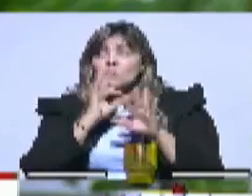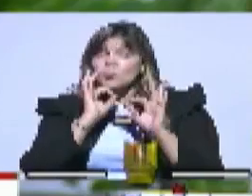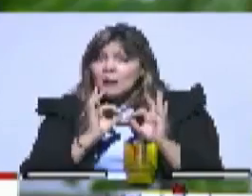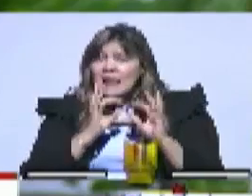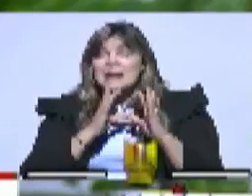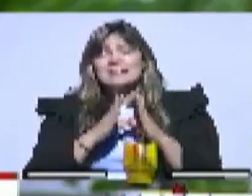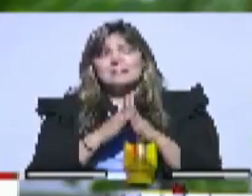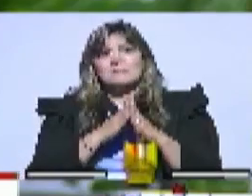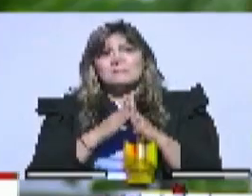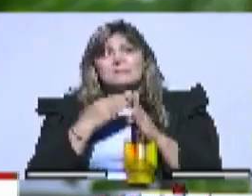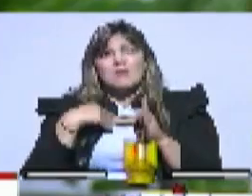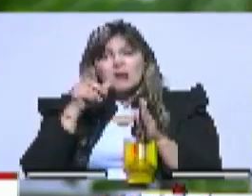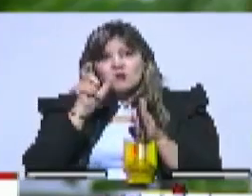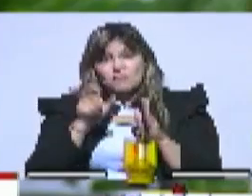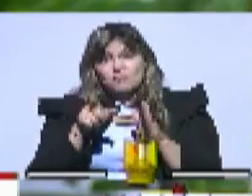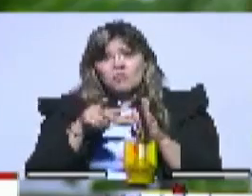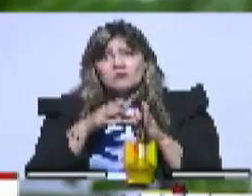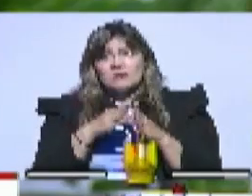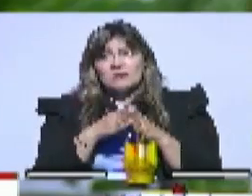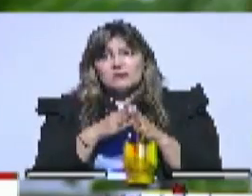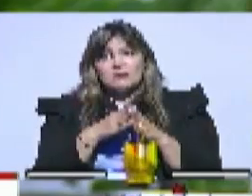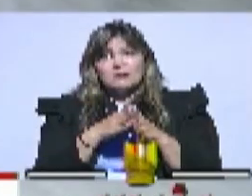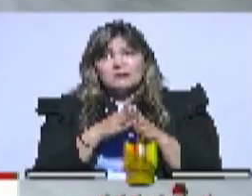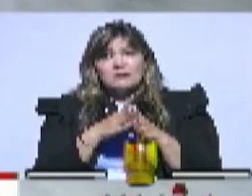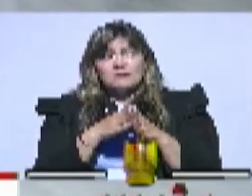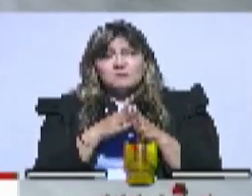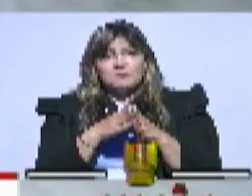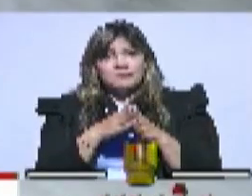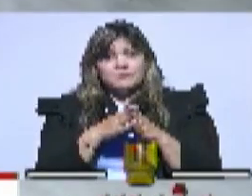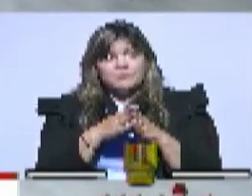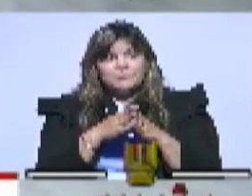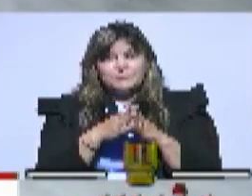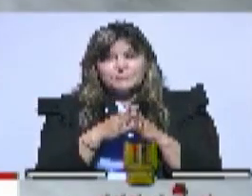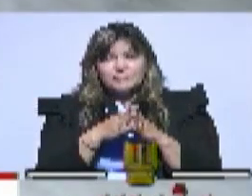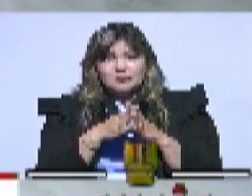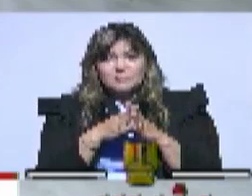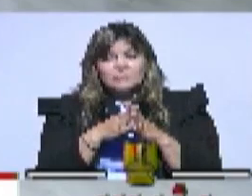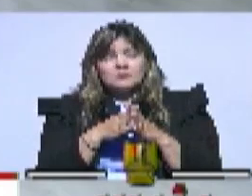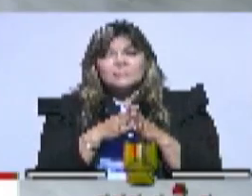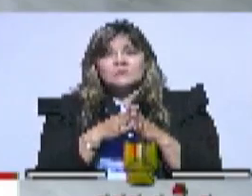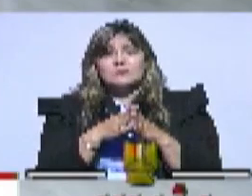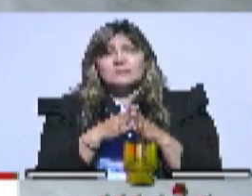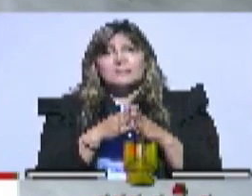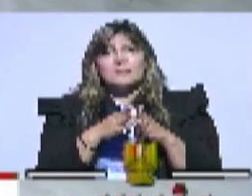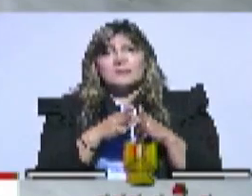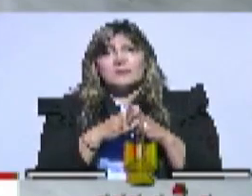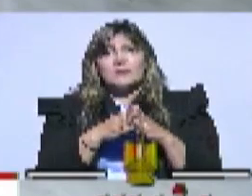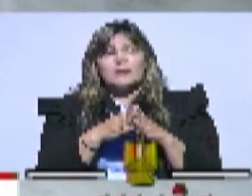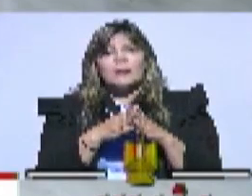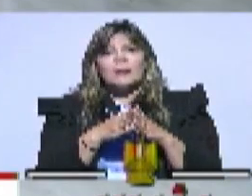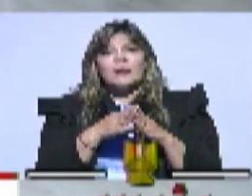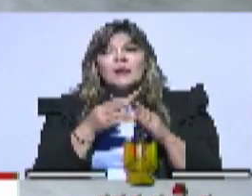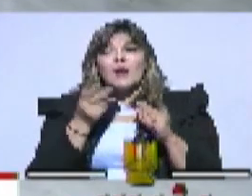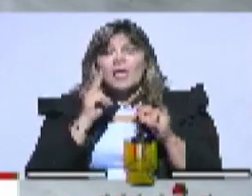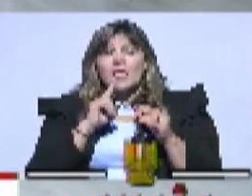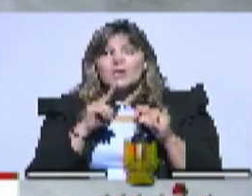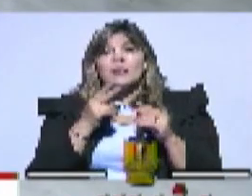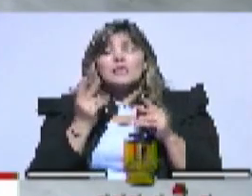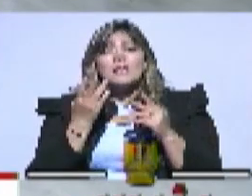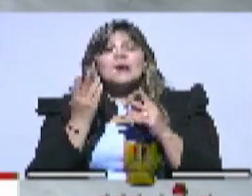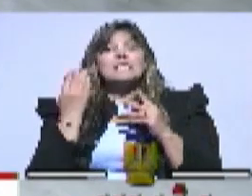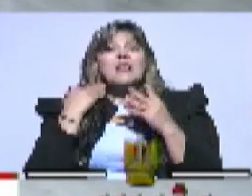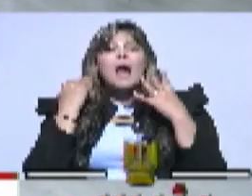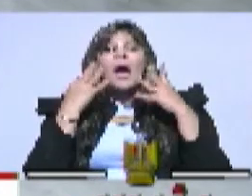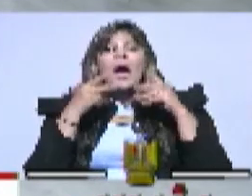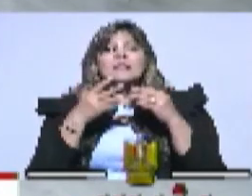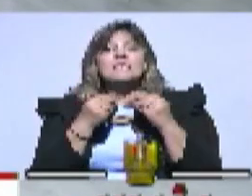بالذات. أنا شخصيا كنت امبارح الصبح في السفارة الكويتية بقدم واجب العزاء، ولقيت عدد كبير